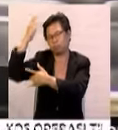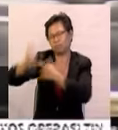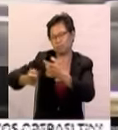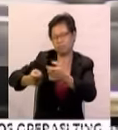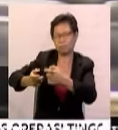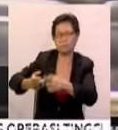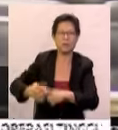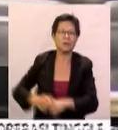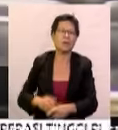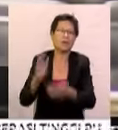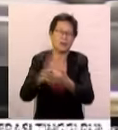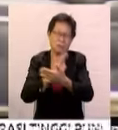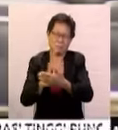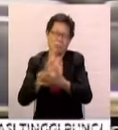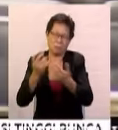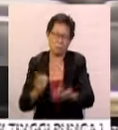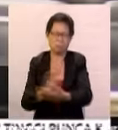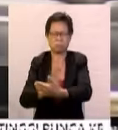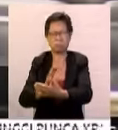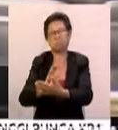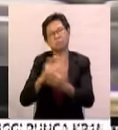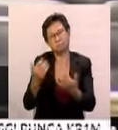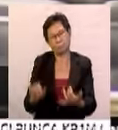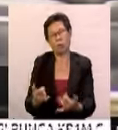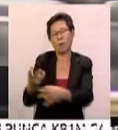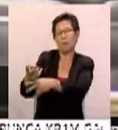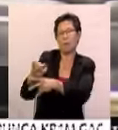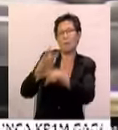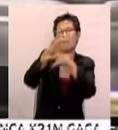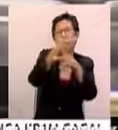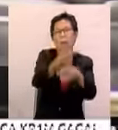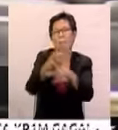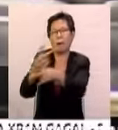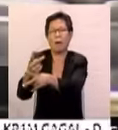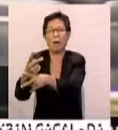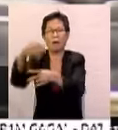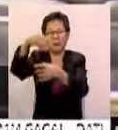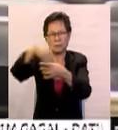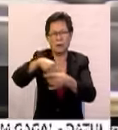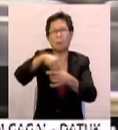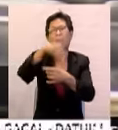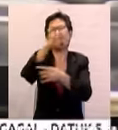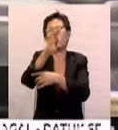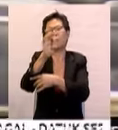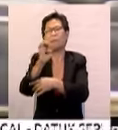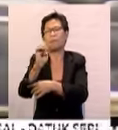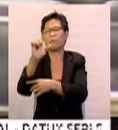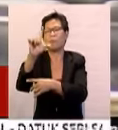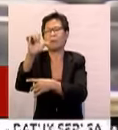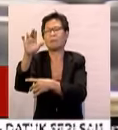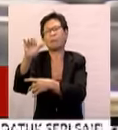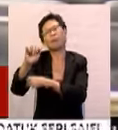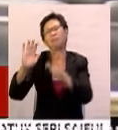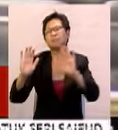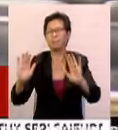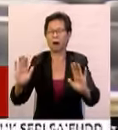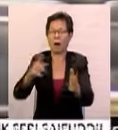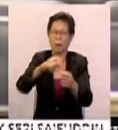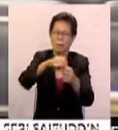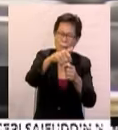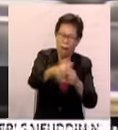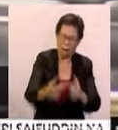Keputusan secara sementara ini hanyalah bagi pinjaman yang menggunakan sumber dalaman Felcra sahaja, manakala bayaran